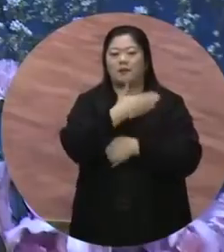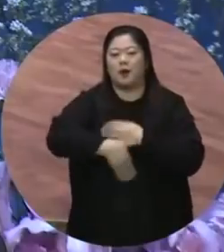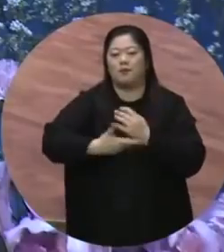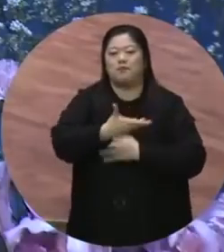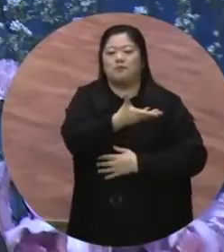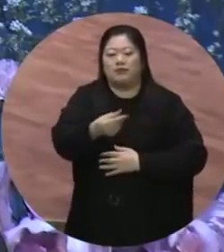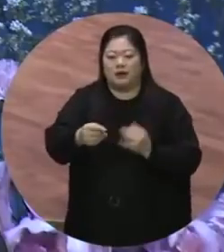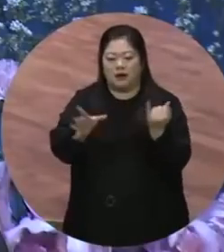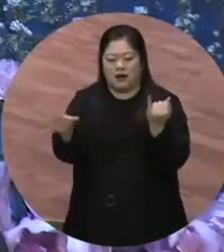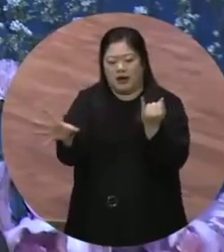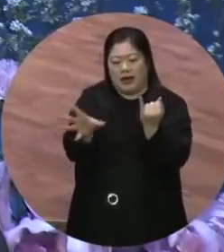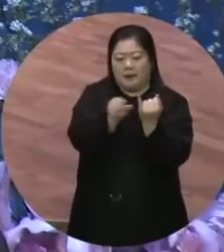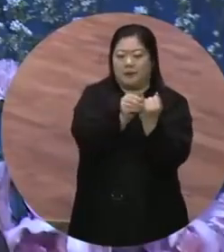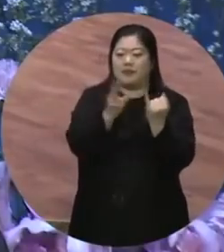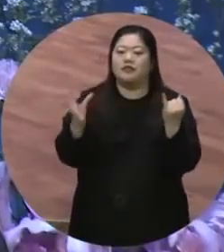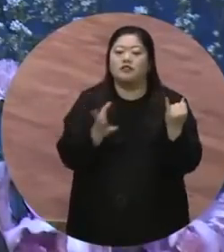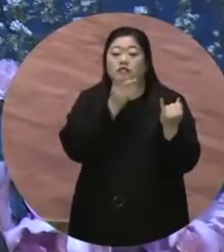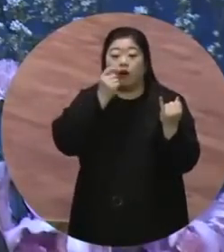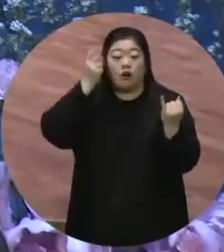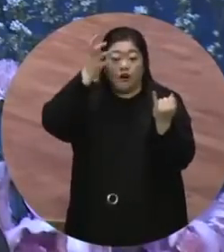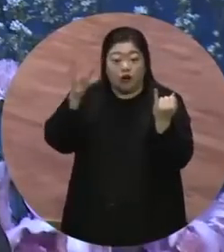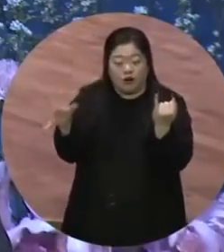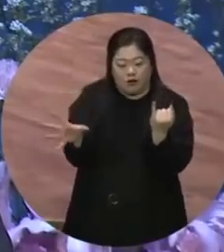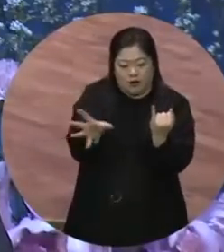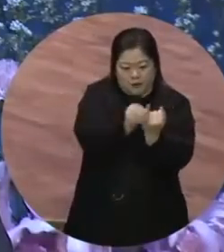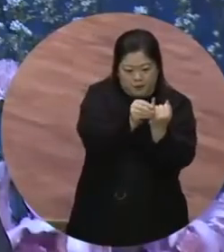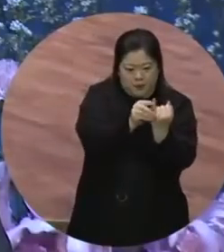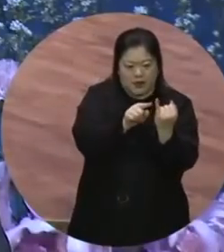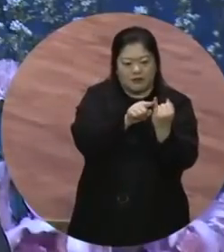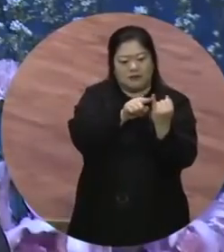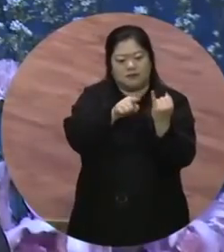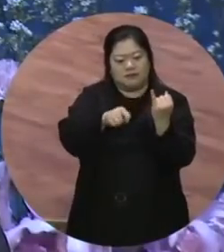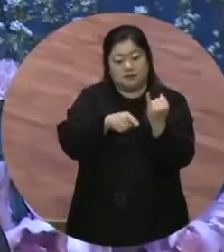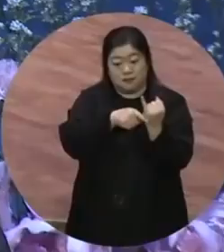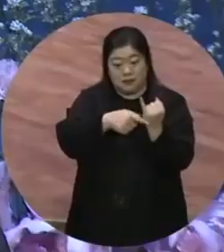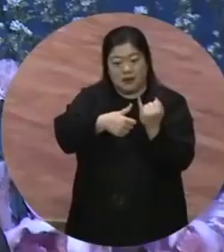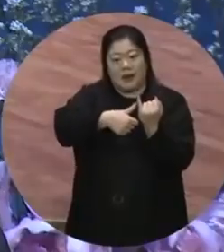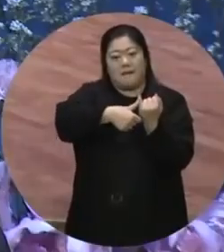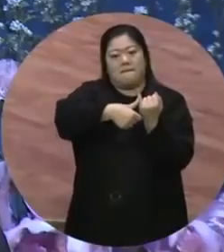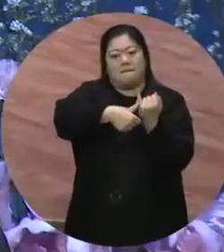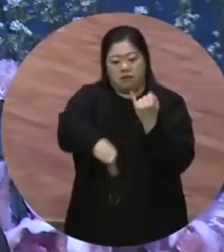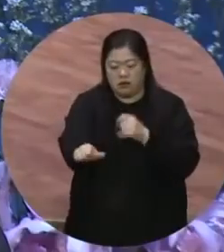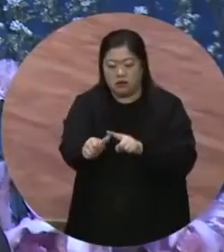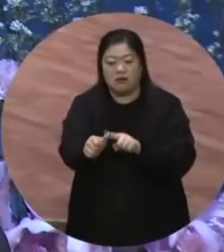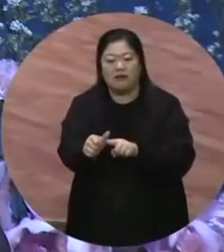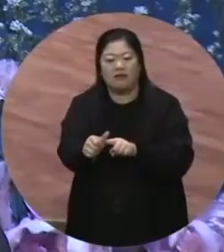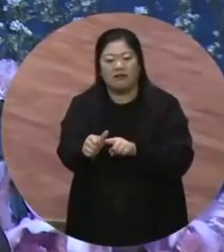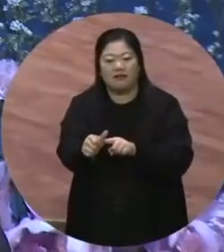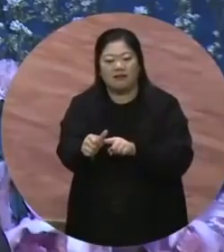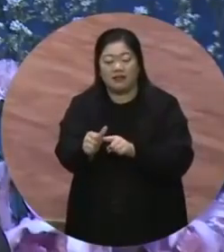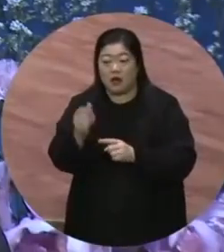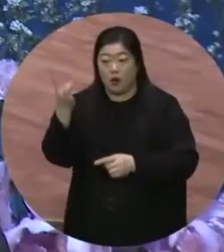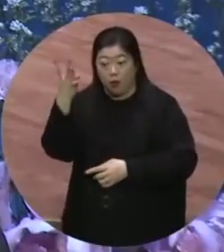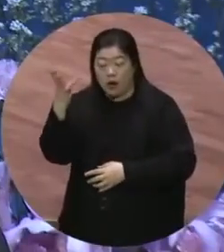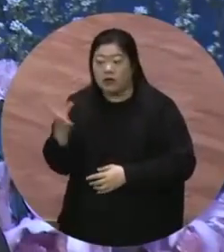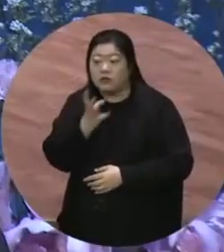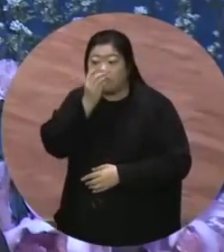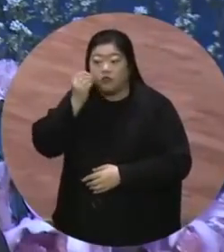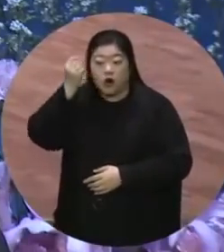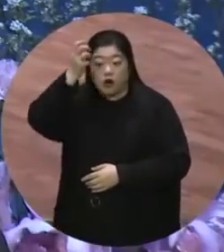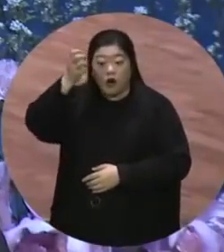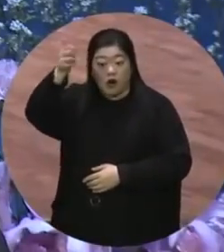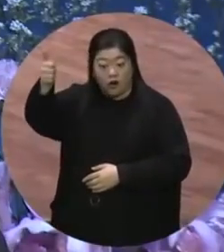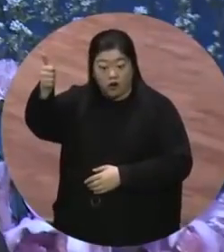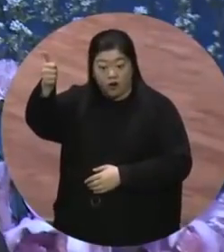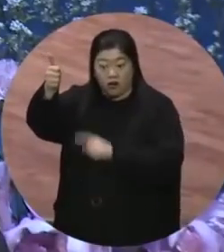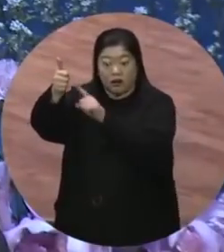여기 있는 겁니다. 성령으로 잉태되어서 예수님이 인간이 되기 위해서 성령으로 잉태 육신의 몸속에